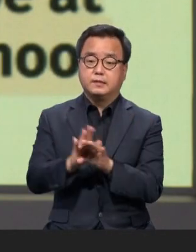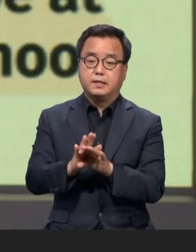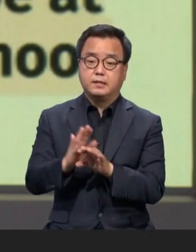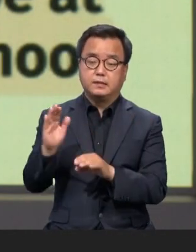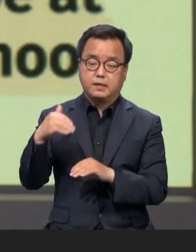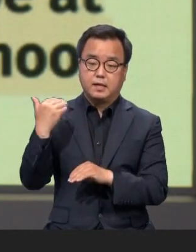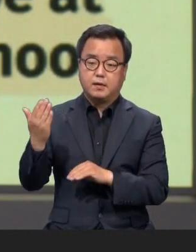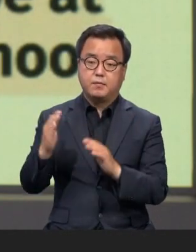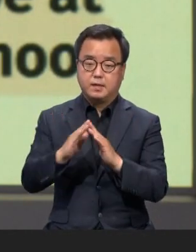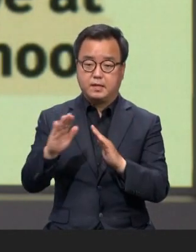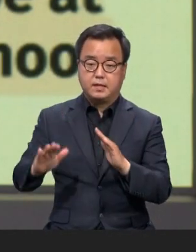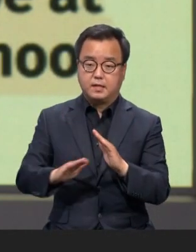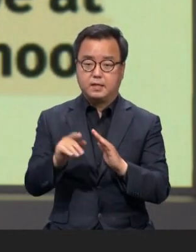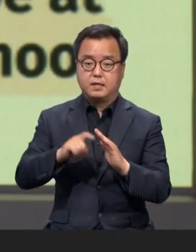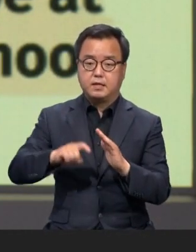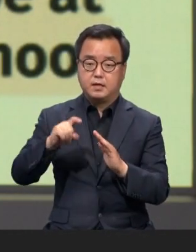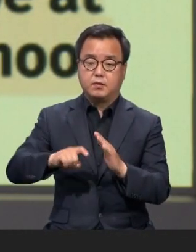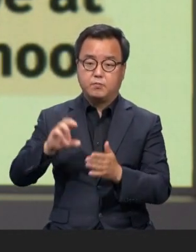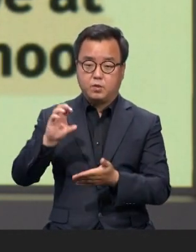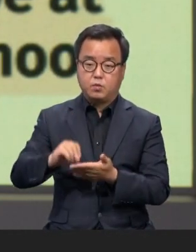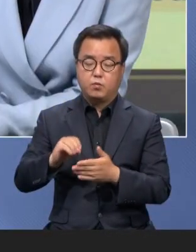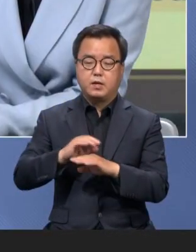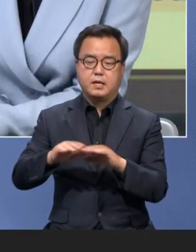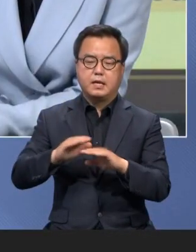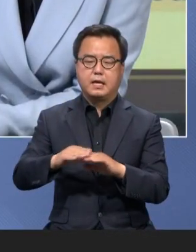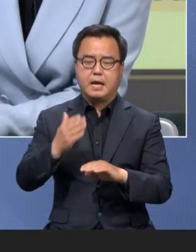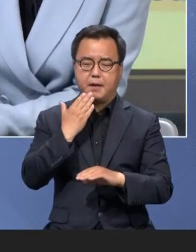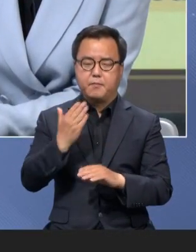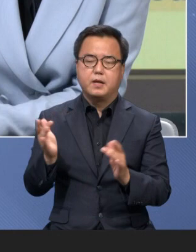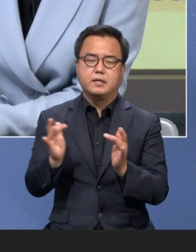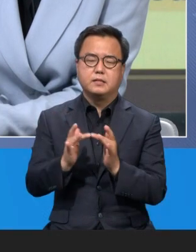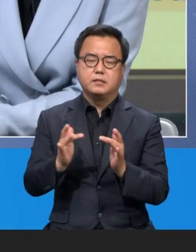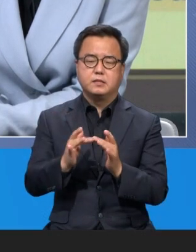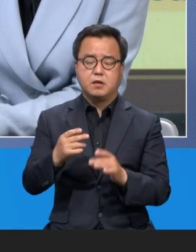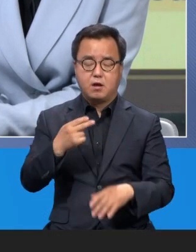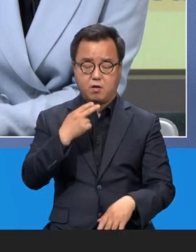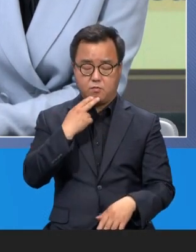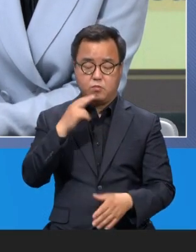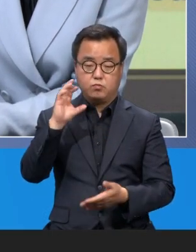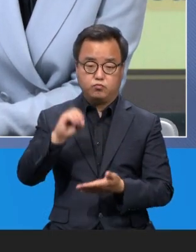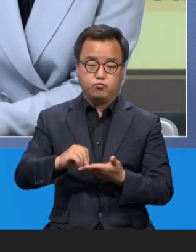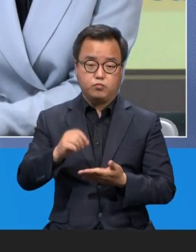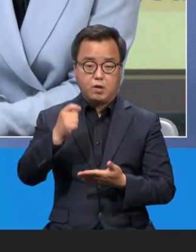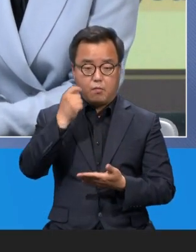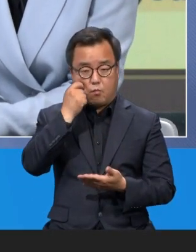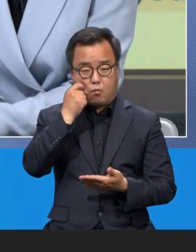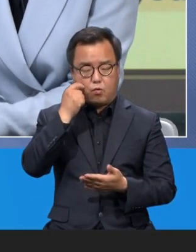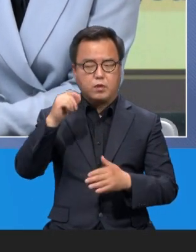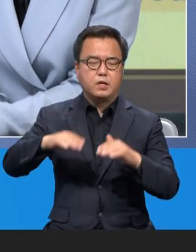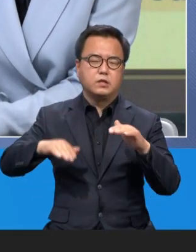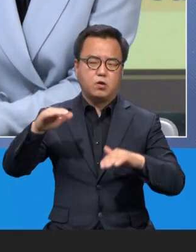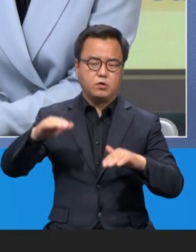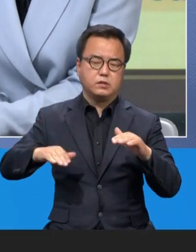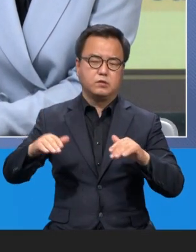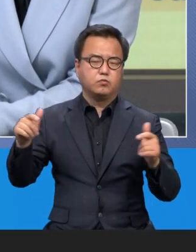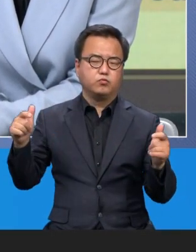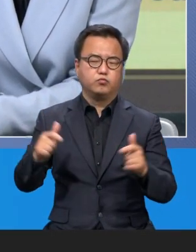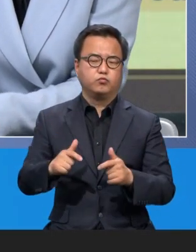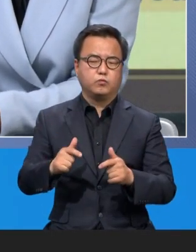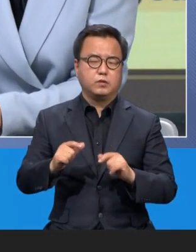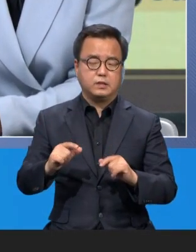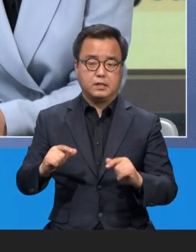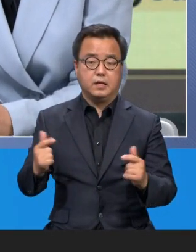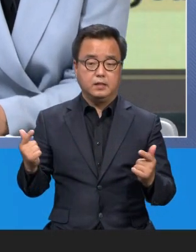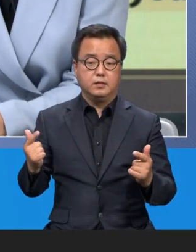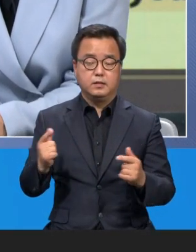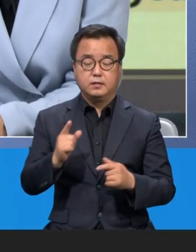가정해서 과제를 수행할 수 있는 인터넷의 없어서 이 축제를 못하는 이른바 숙제 격차는 줄어들지 않을 것이라는